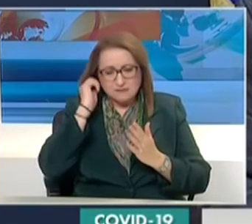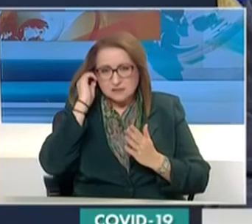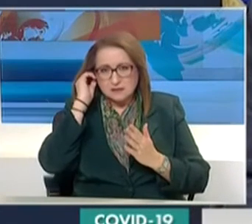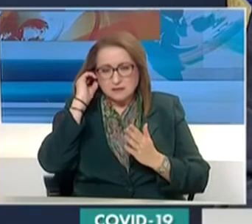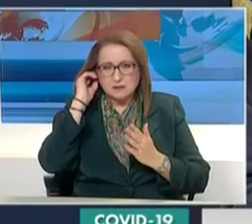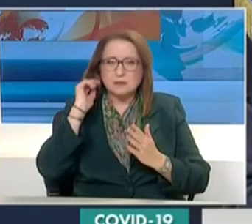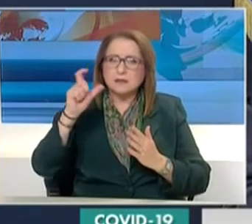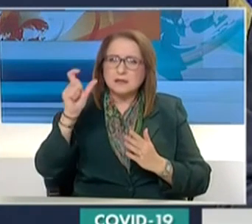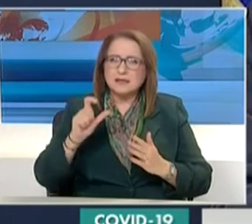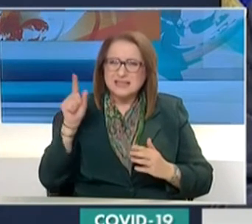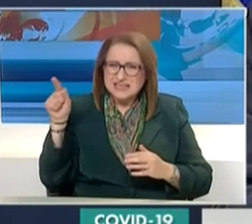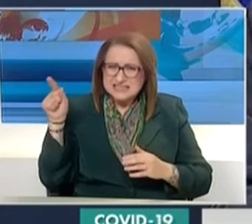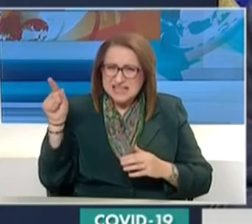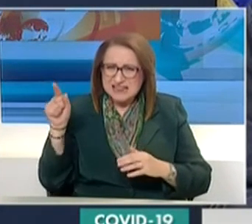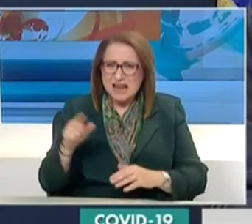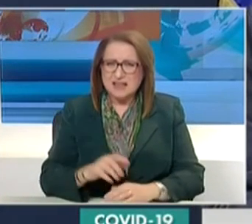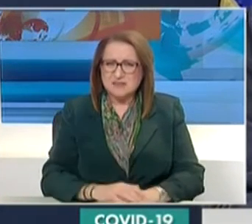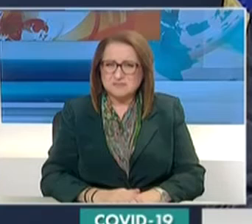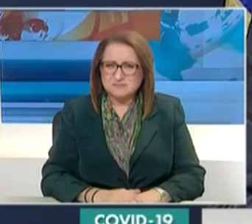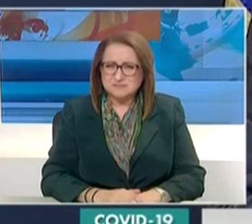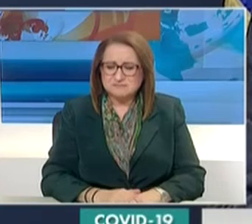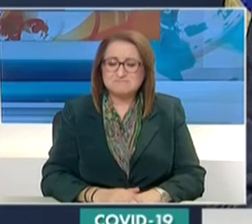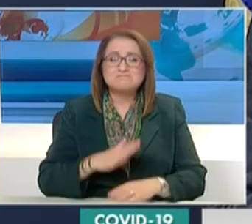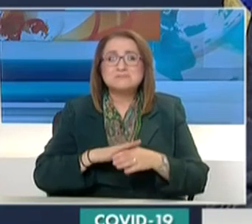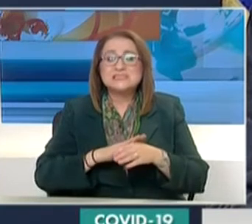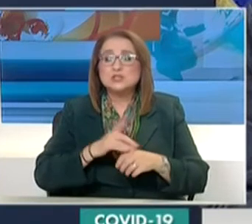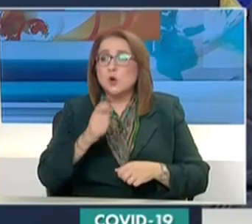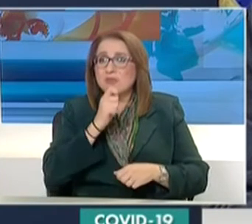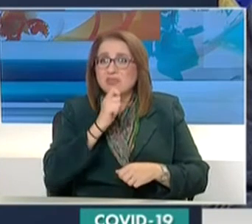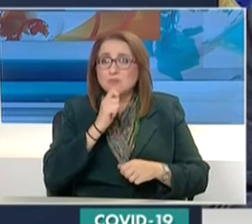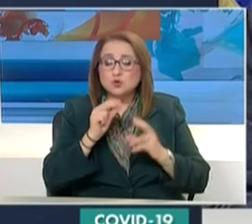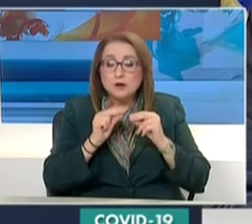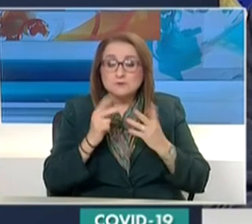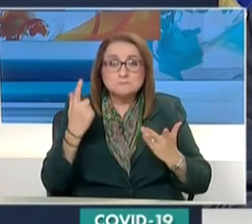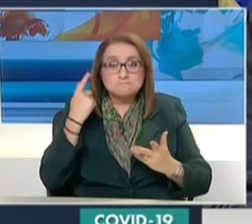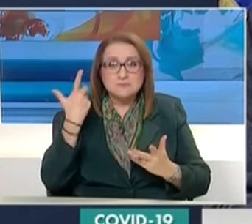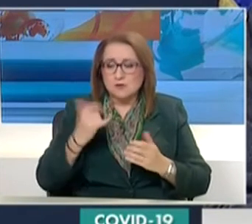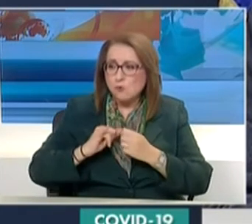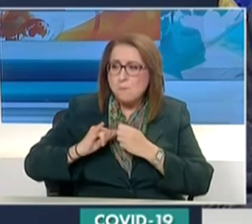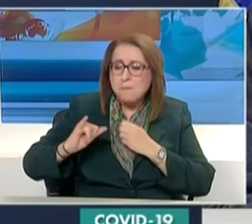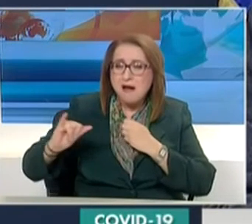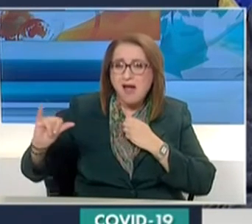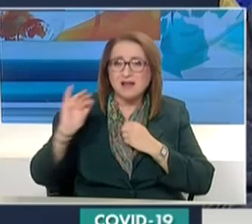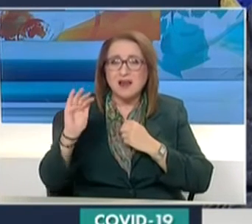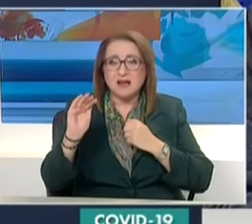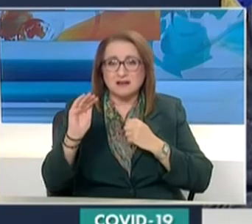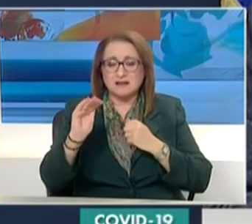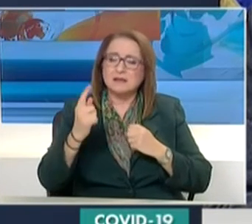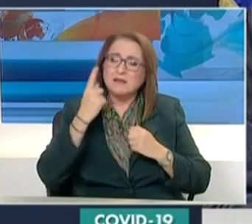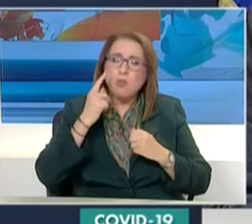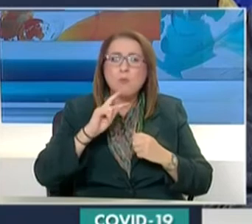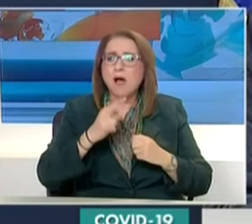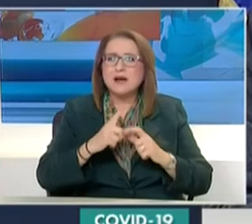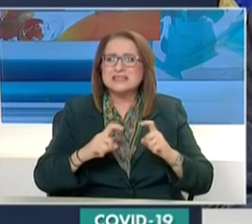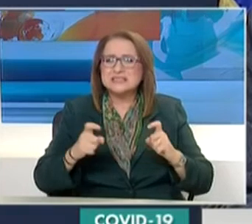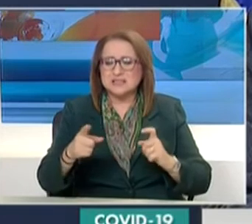βλέπουμε ότι σιγά σιγά πέφτει η ηλικία των νοσηλευμένων, η μέση ηλικία. Αυτό σε συνδυασμό με το γεγονός ότι μας έχετε